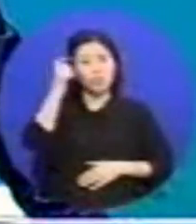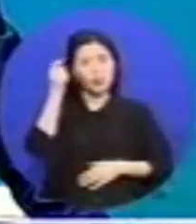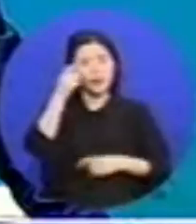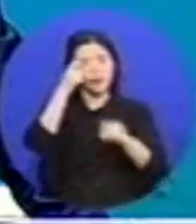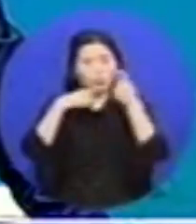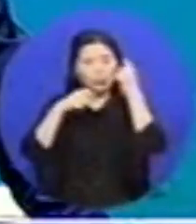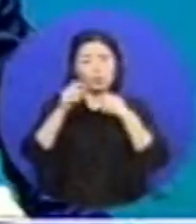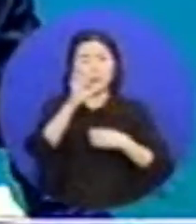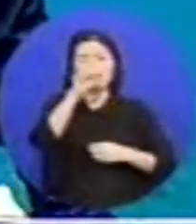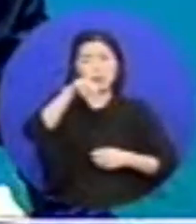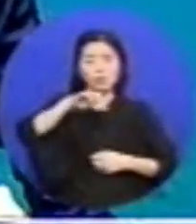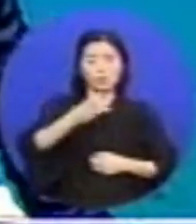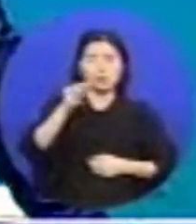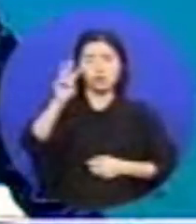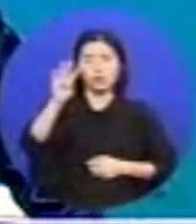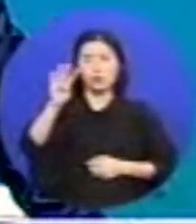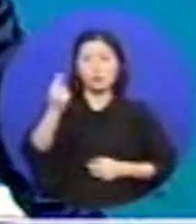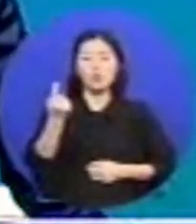모르겠대.